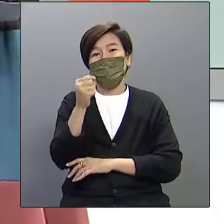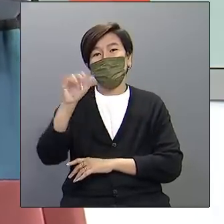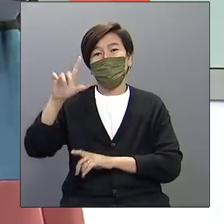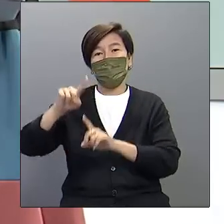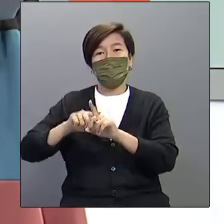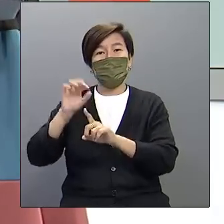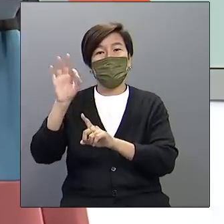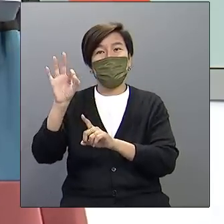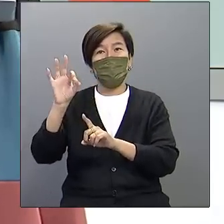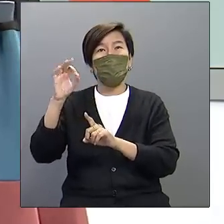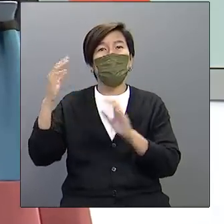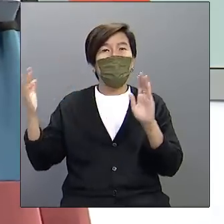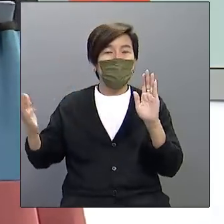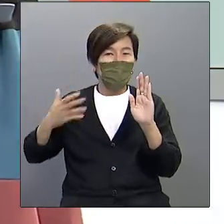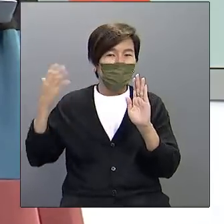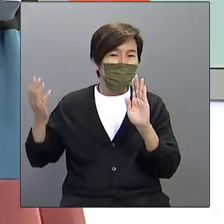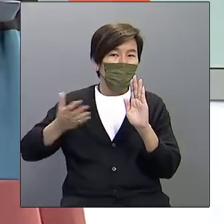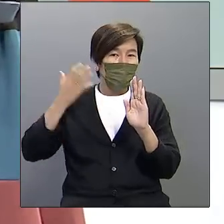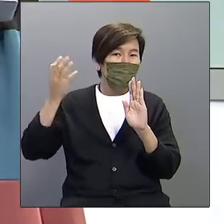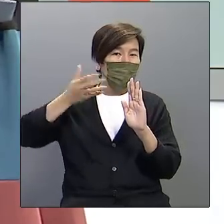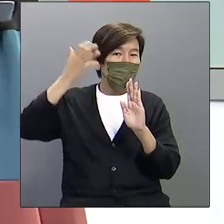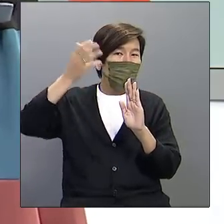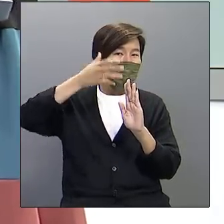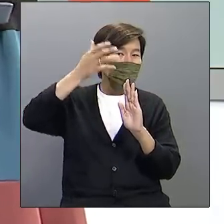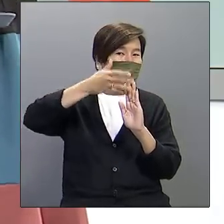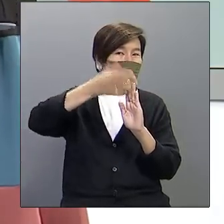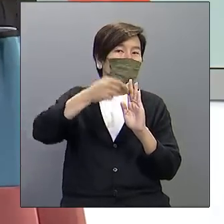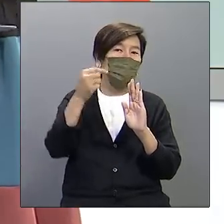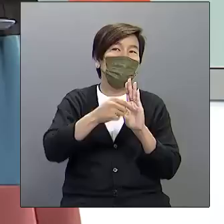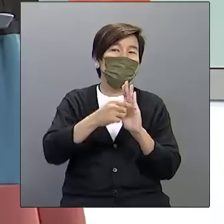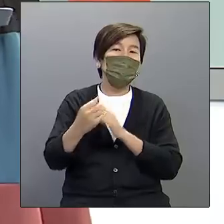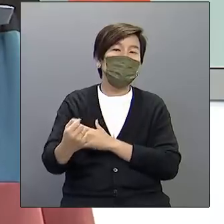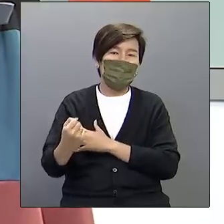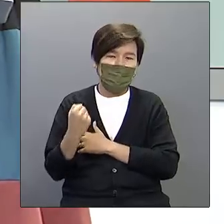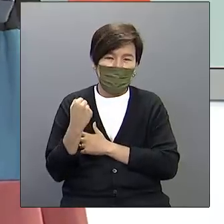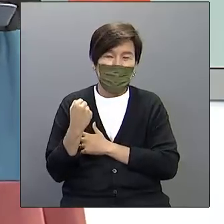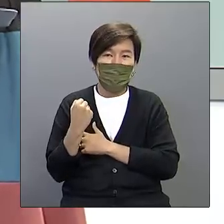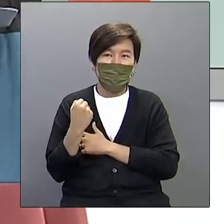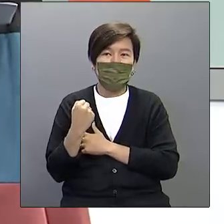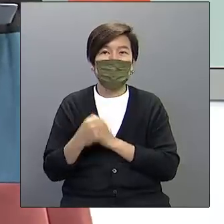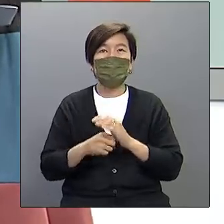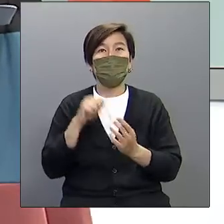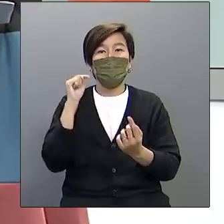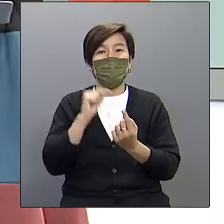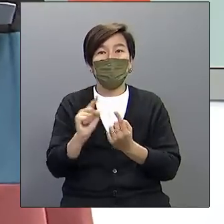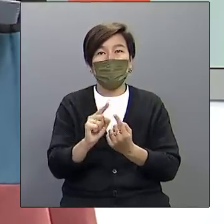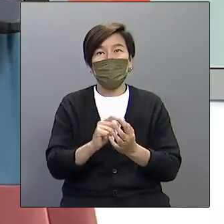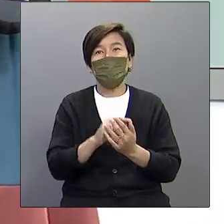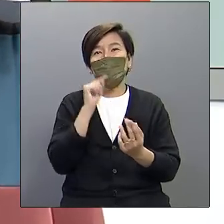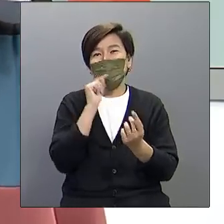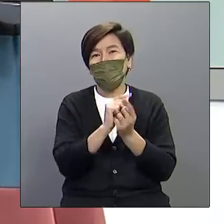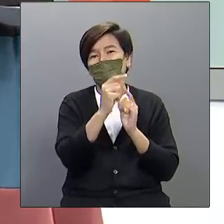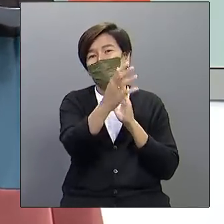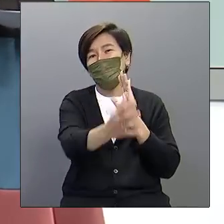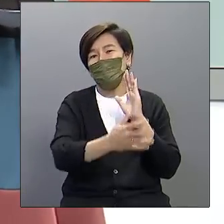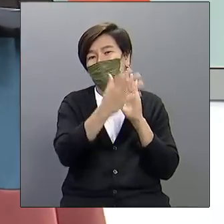ายนนี้รองโสุมทพาดผ่านพักเนือ และพักตวนออกเฉยงเนื้อ จะมกำลงแรงขึ้นประกอบกัช่งนี้ จะมมรสุมตวนตกเฉ